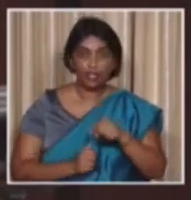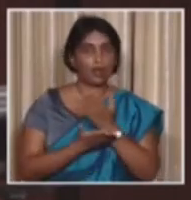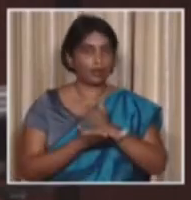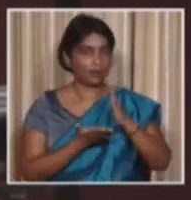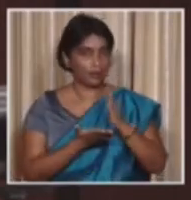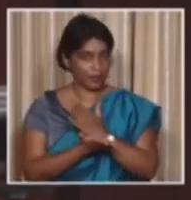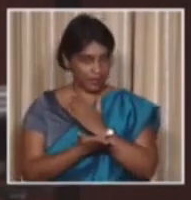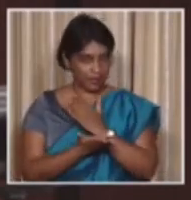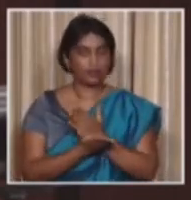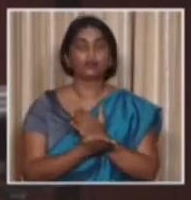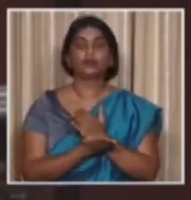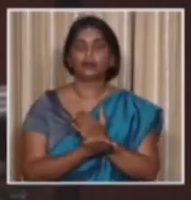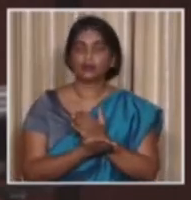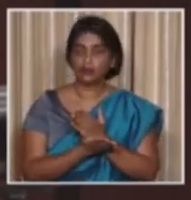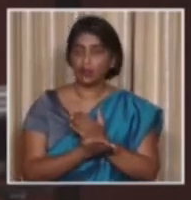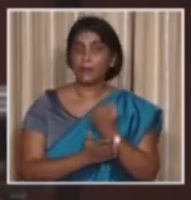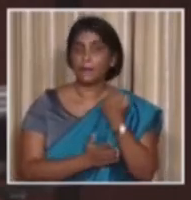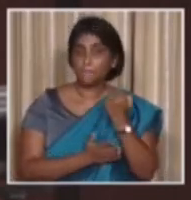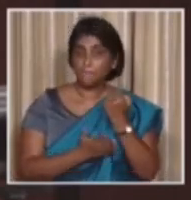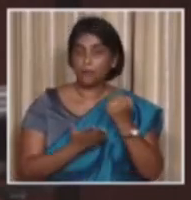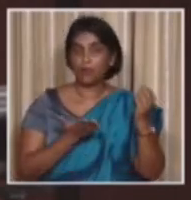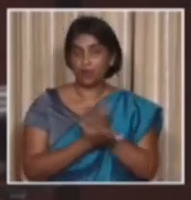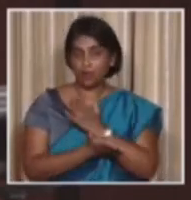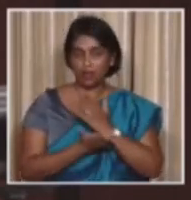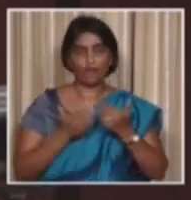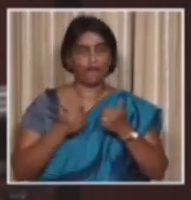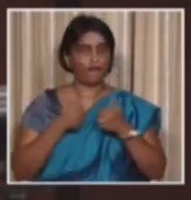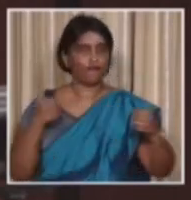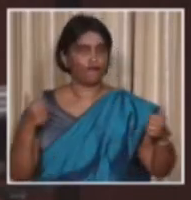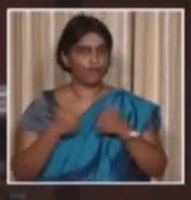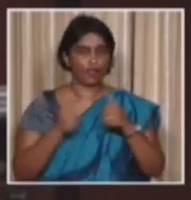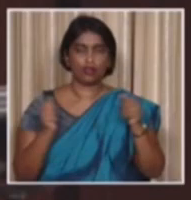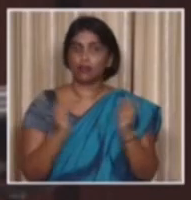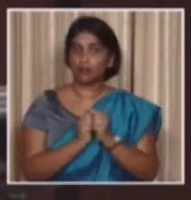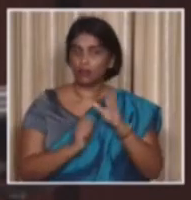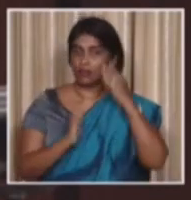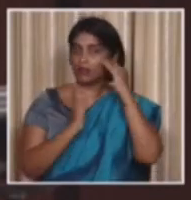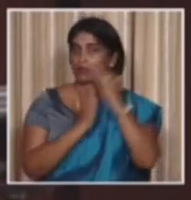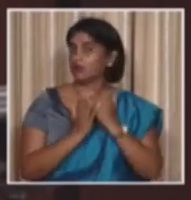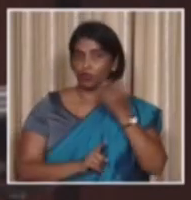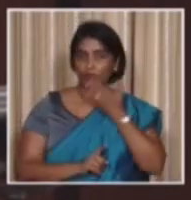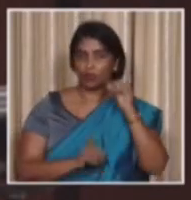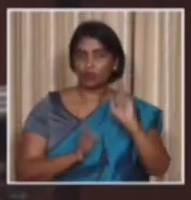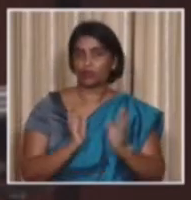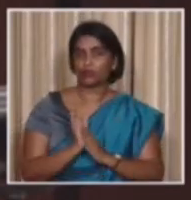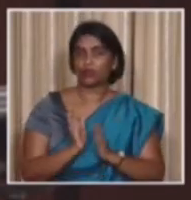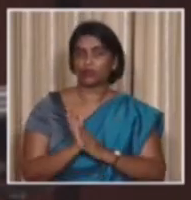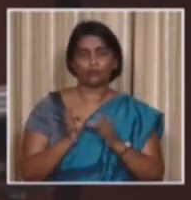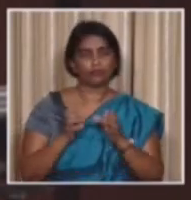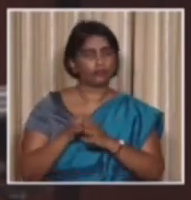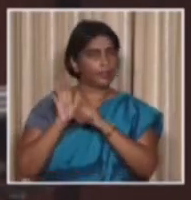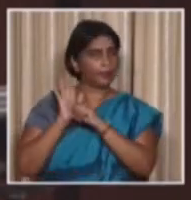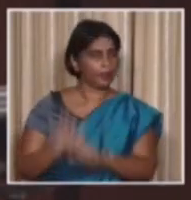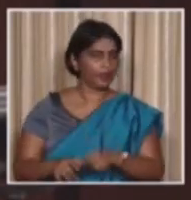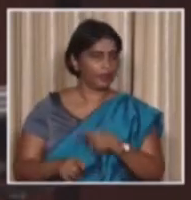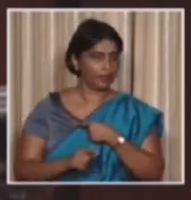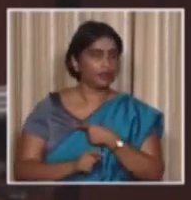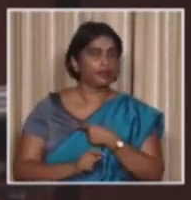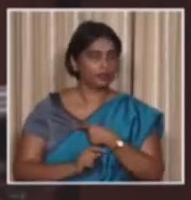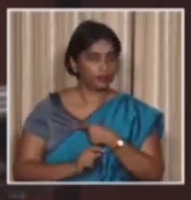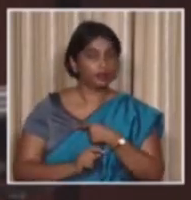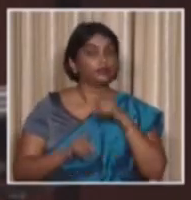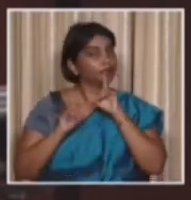கருதுகின்றோம். நிறைவேற்று அதிகாரமின்றி சட்டவாக்க சட்ட நிர்வாக துறைகளை ஆக்கிரமித்திருக்கின்றது. சுயாதீன தேர்தல் ஆணைக்குழு